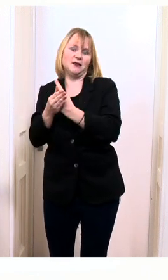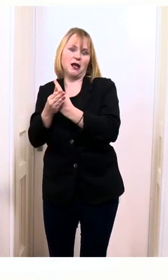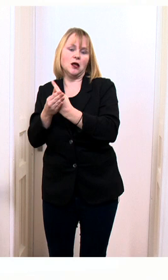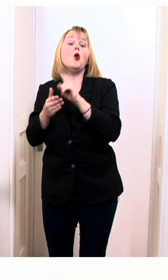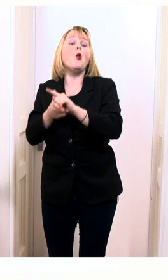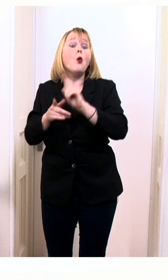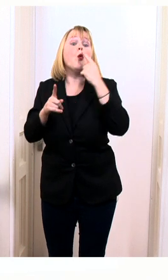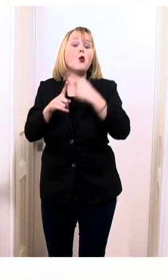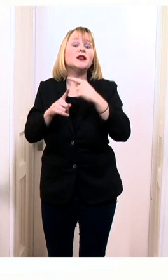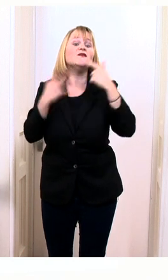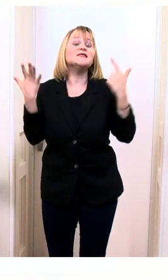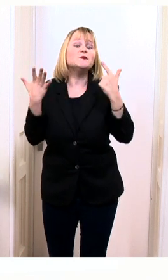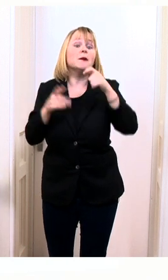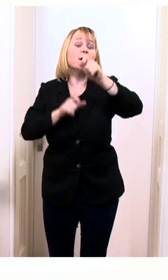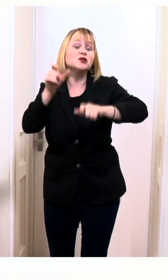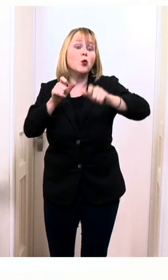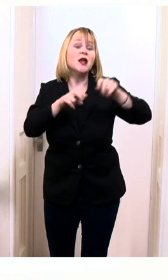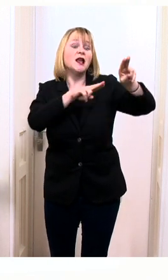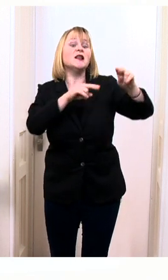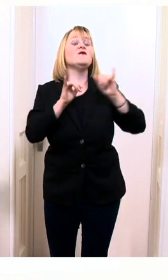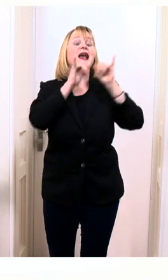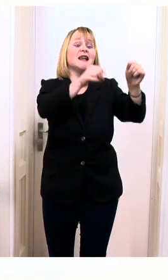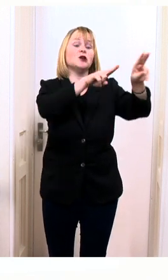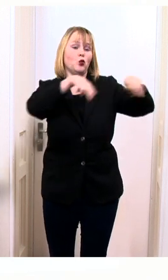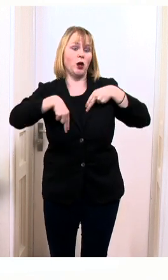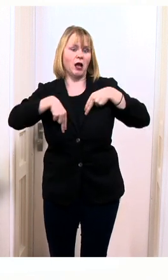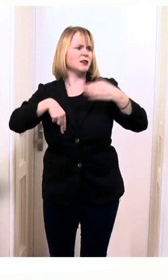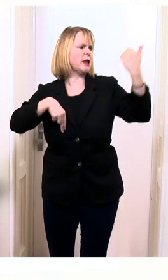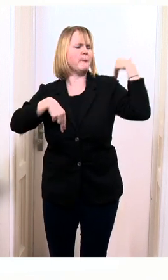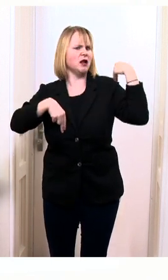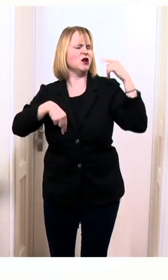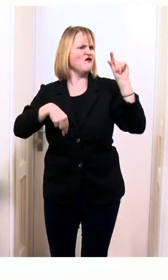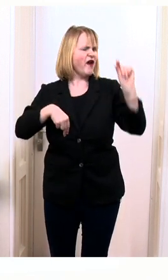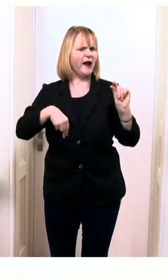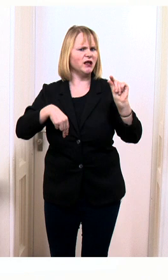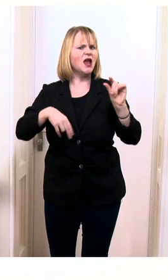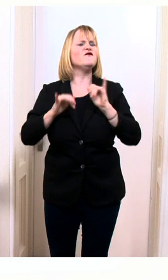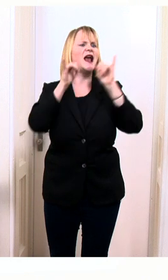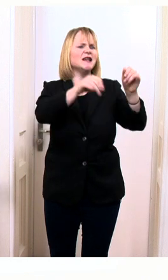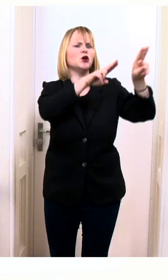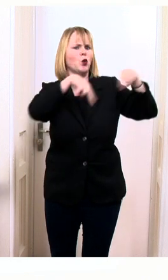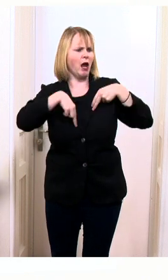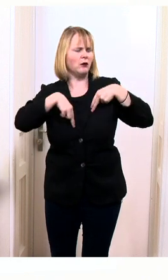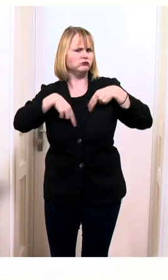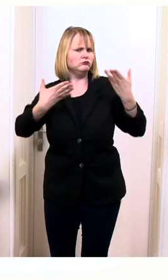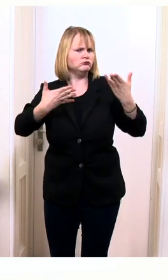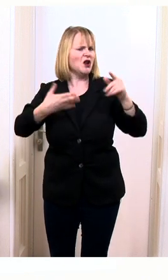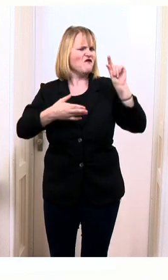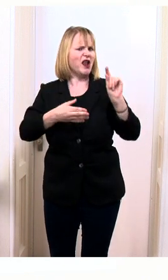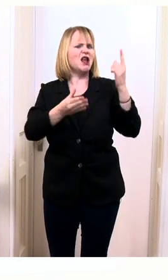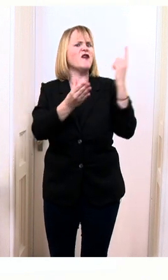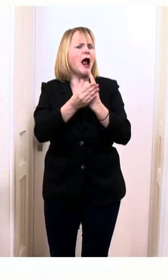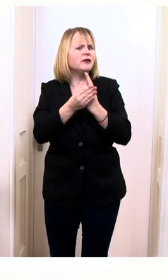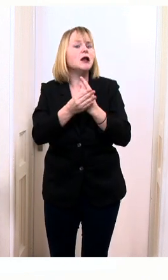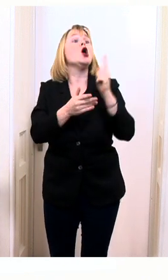Reiserückkehrer. Wir hatten vor einiger Zeit praktisch keine Reiserückkehrer mehr in Quarantäne, weil es keine Länder mehr gab auf der